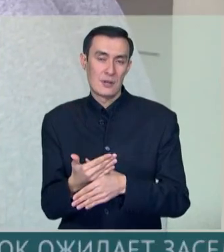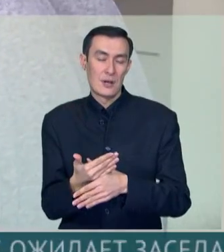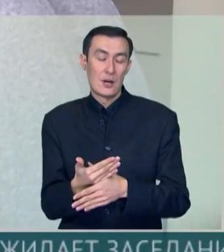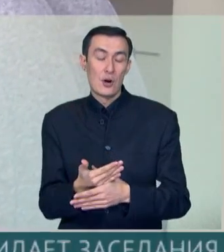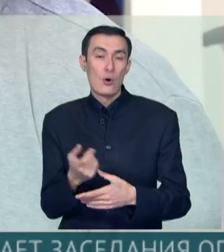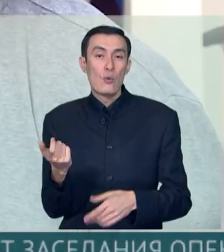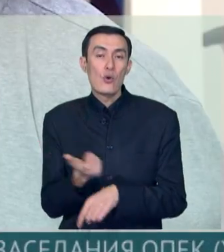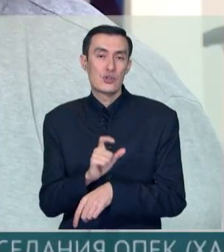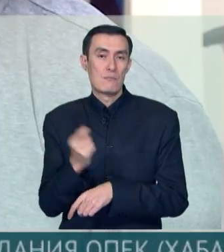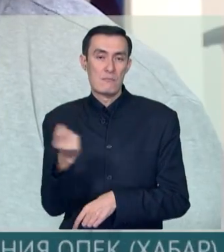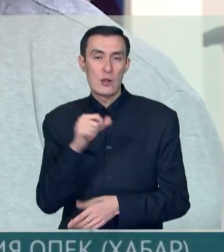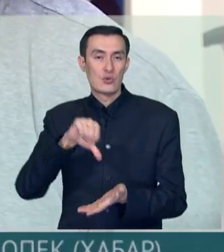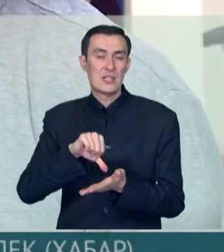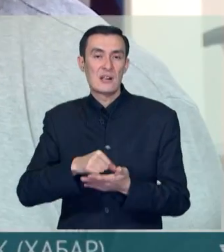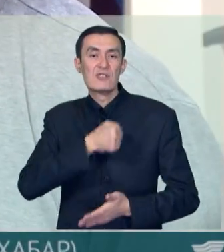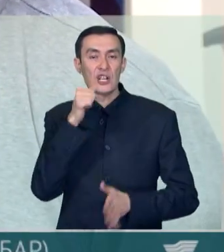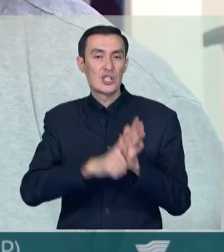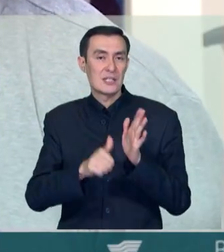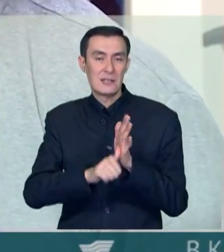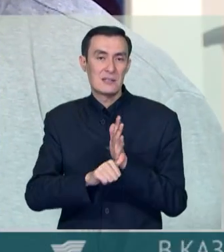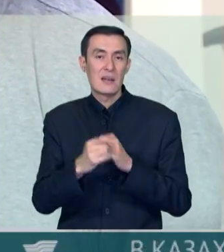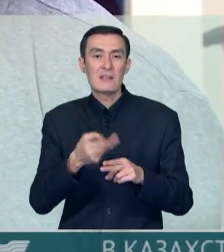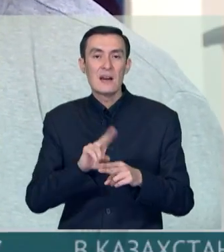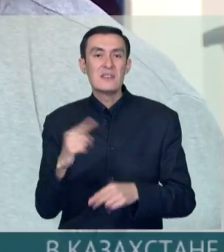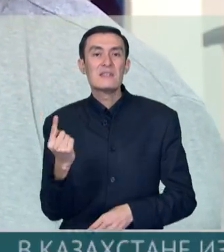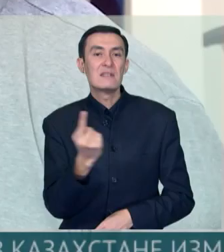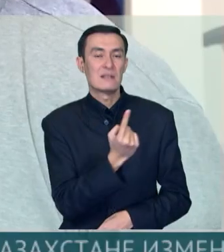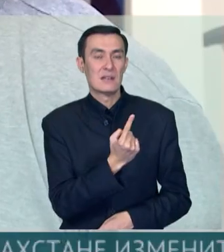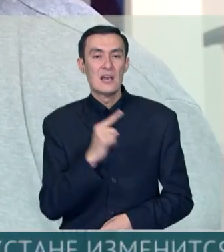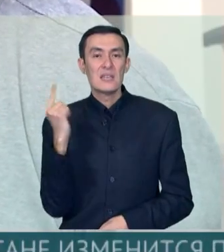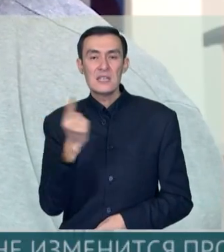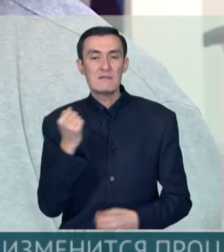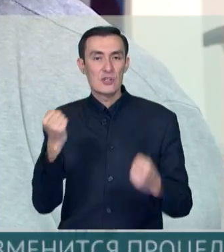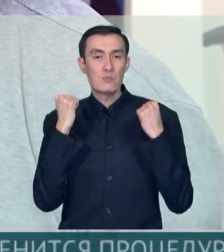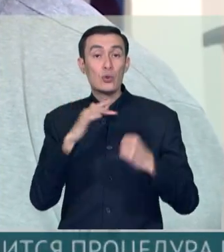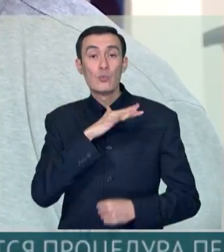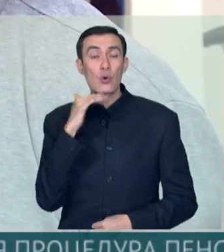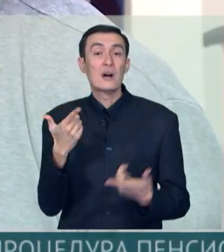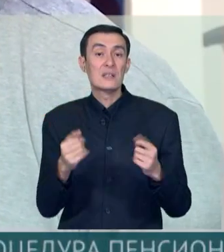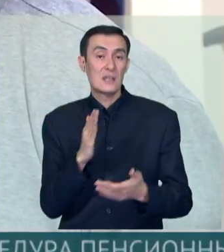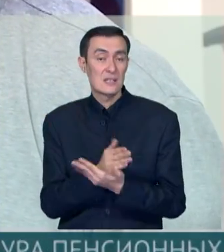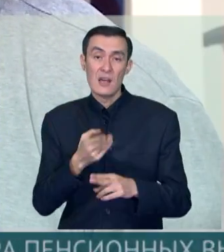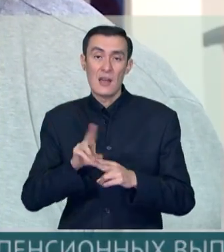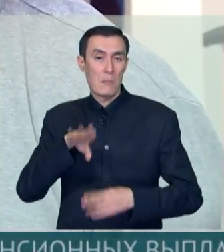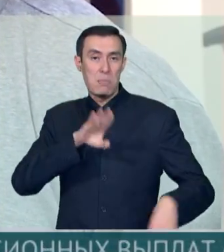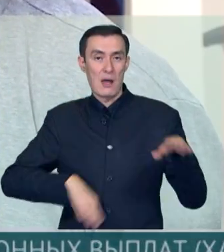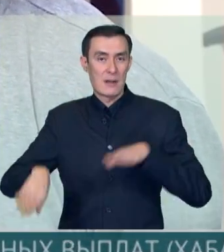участников старше 65 лет, там буквально единицы. Единственный вид спорта, где их много, это